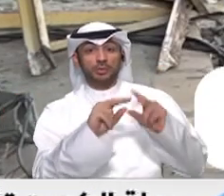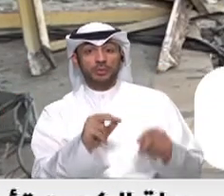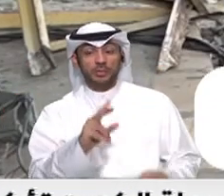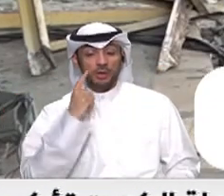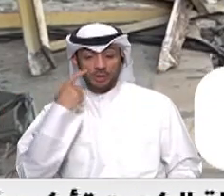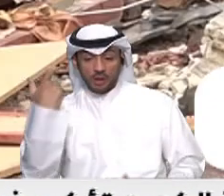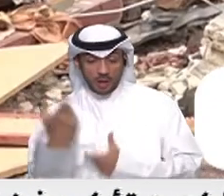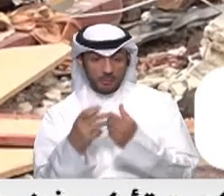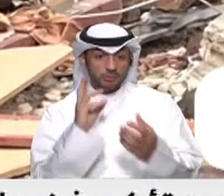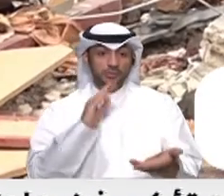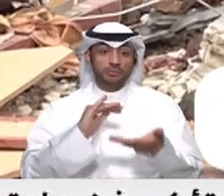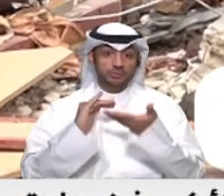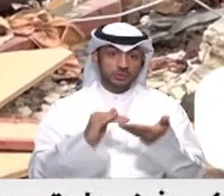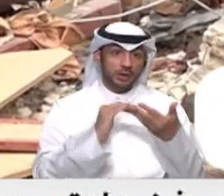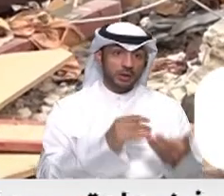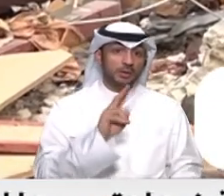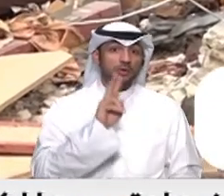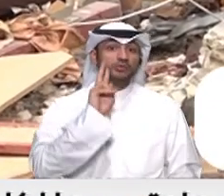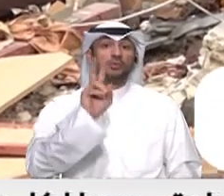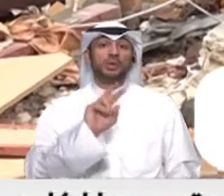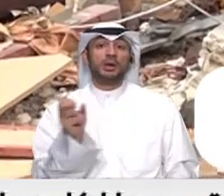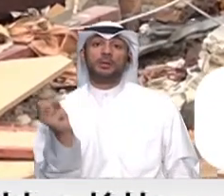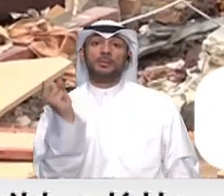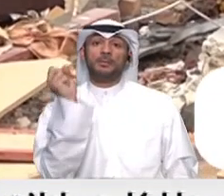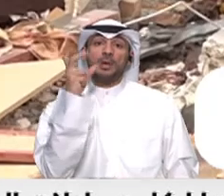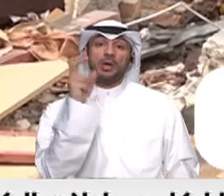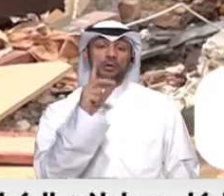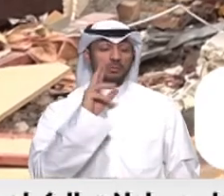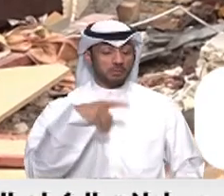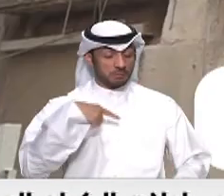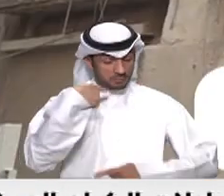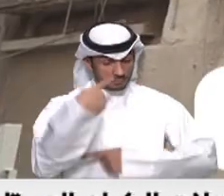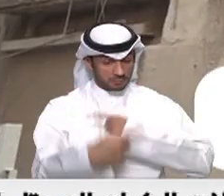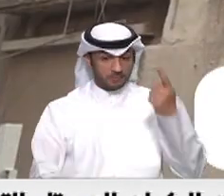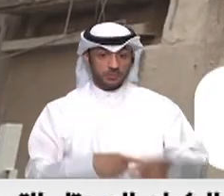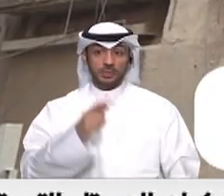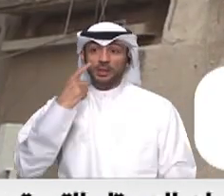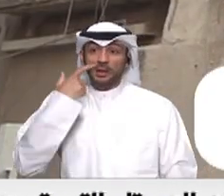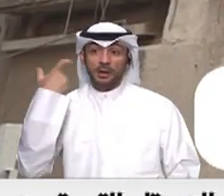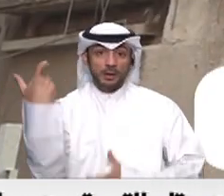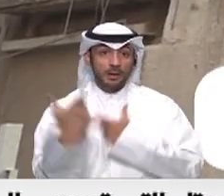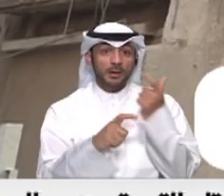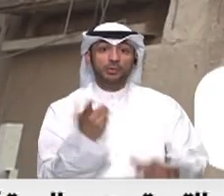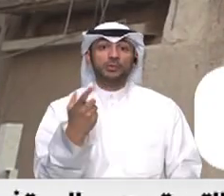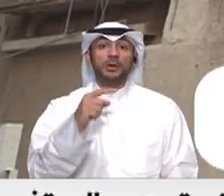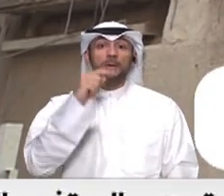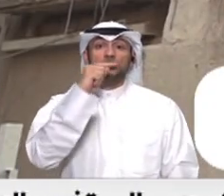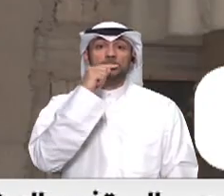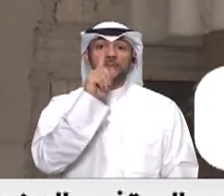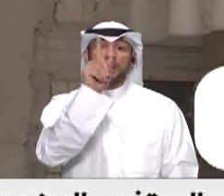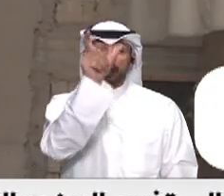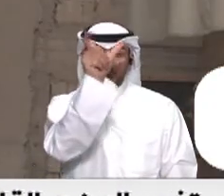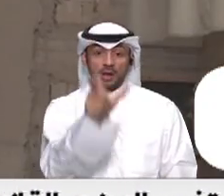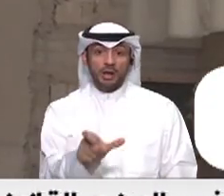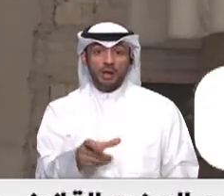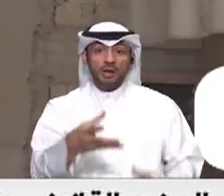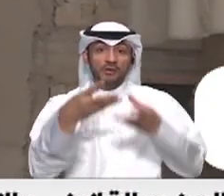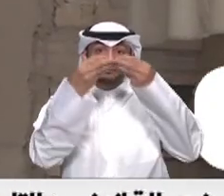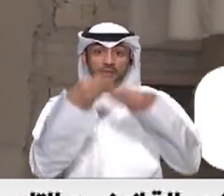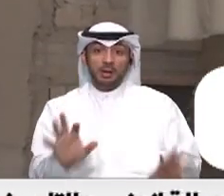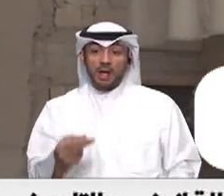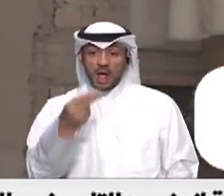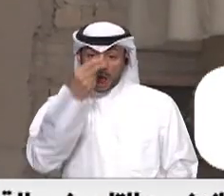في منطقة البسطة في بيروت الإدارية فلا يزال البحث جاريا عن فتاة مفقودة منذ يوم الخميس